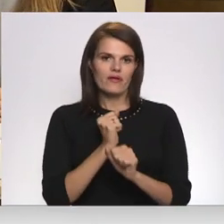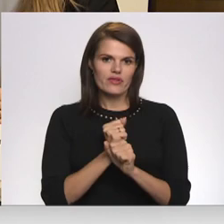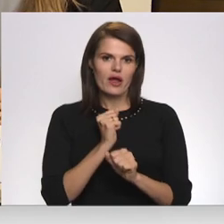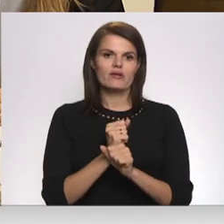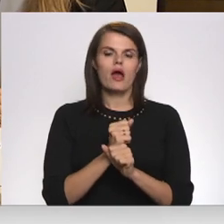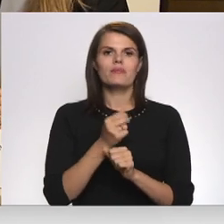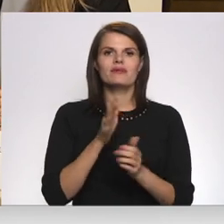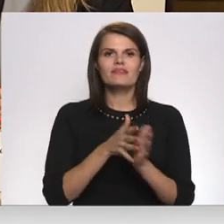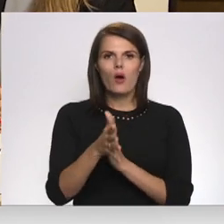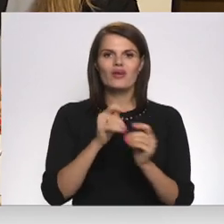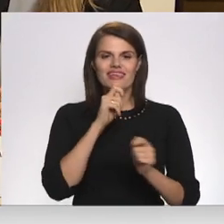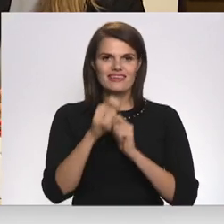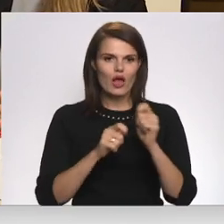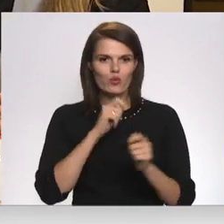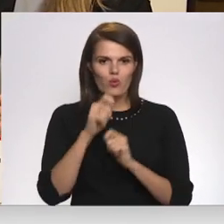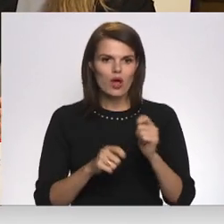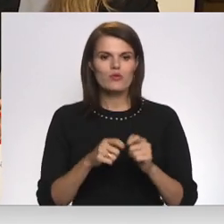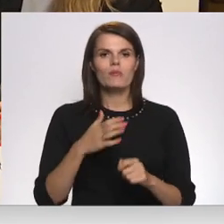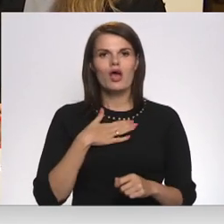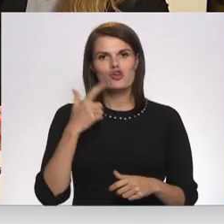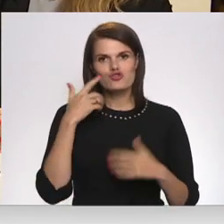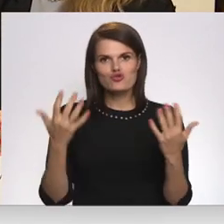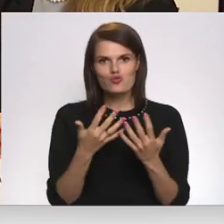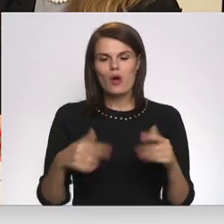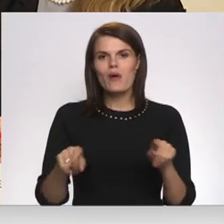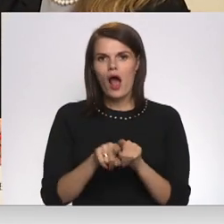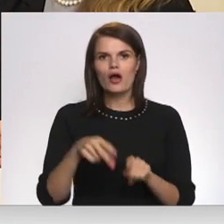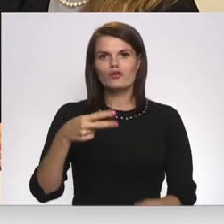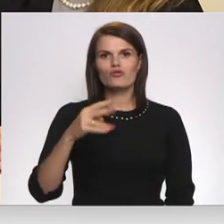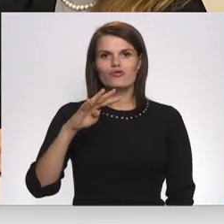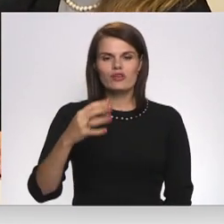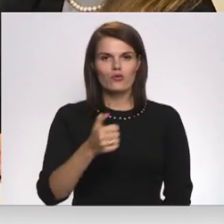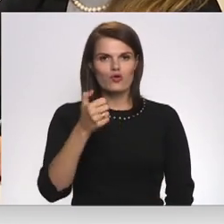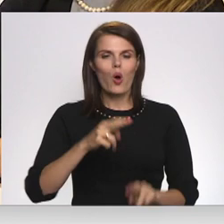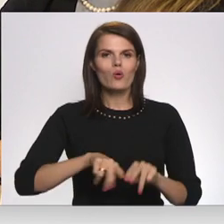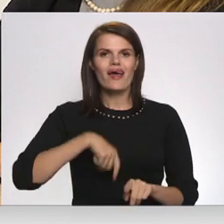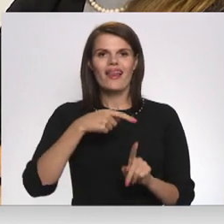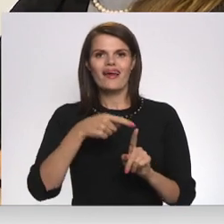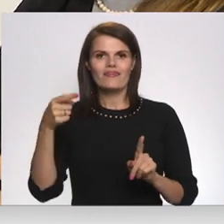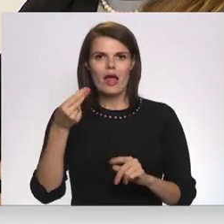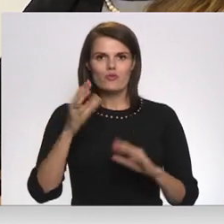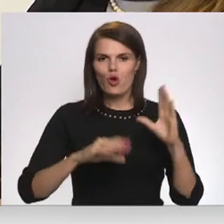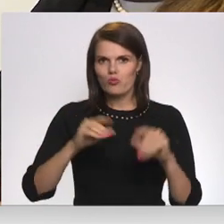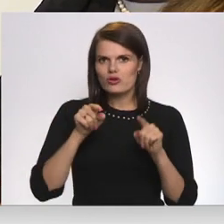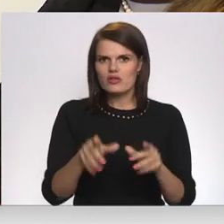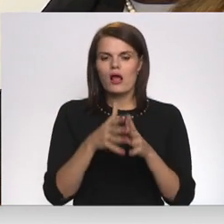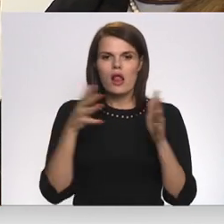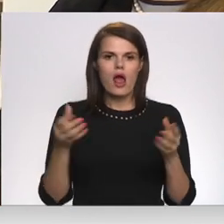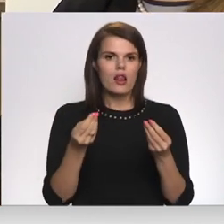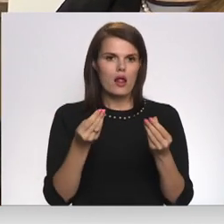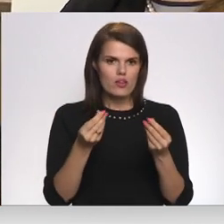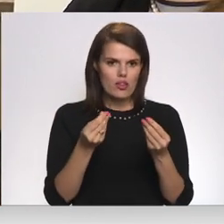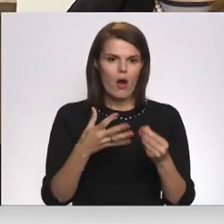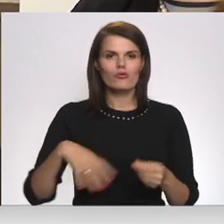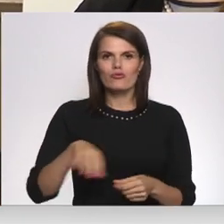uz ziedojumiem. Es domāju, ka arī 2024. Gada un ilgtermiņa budžetā tik liela summas biedrība